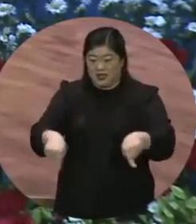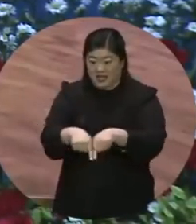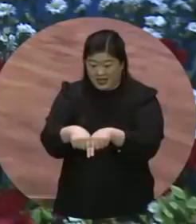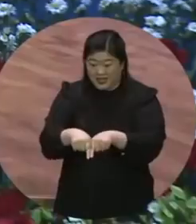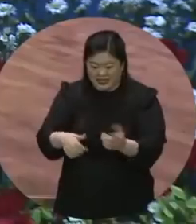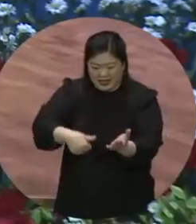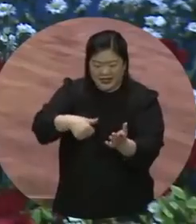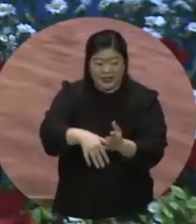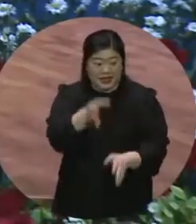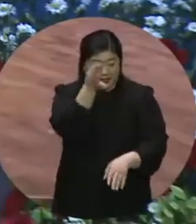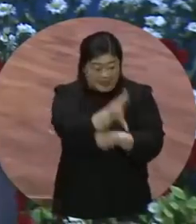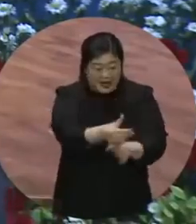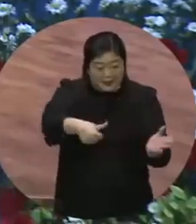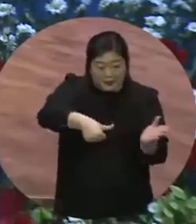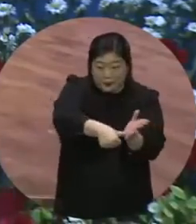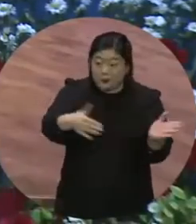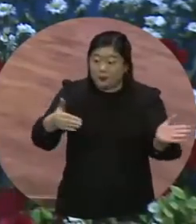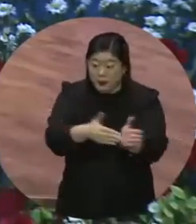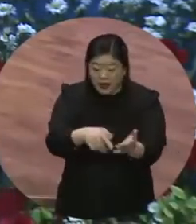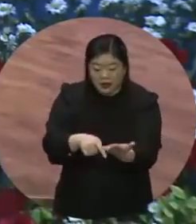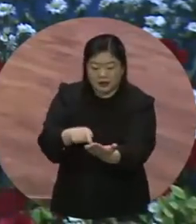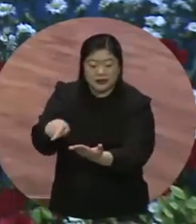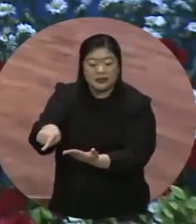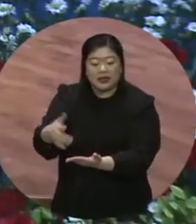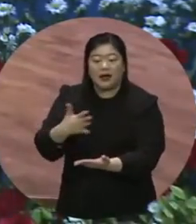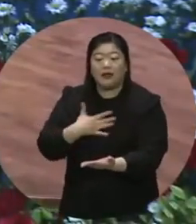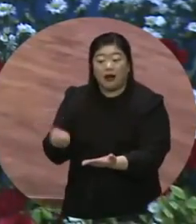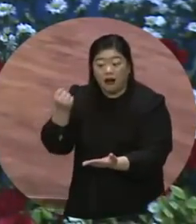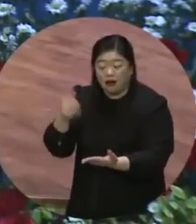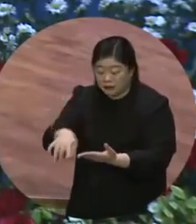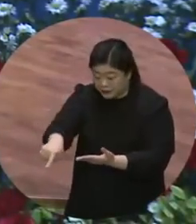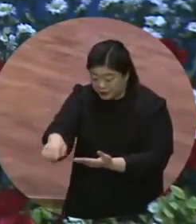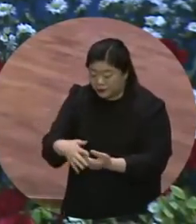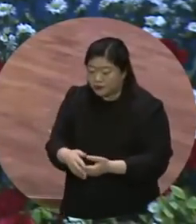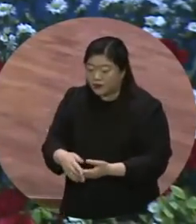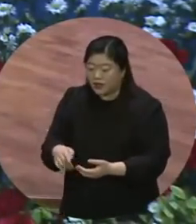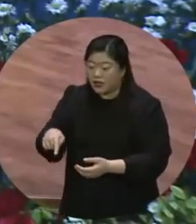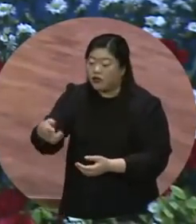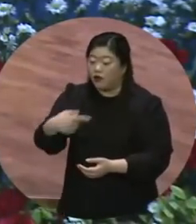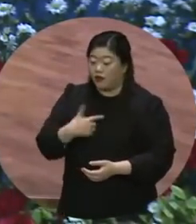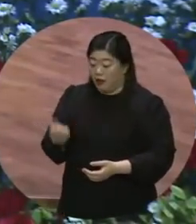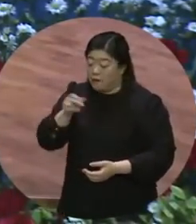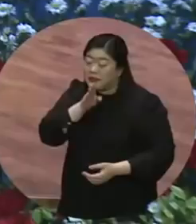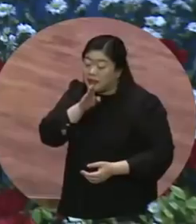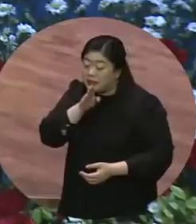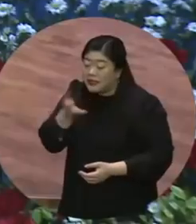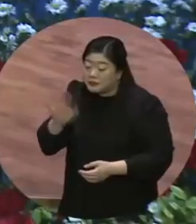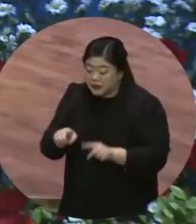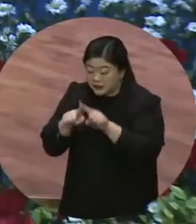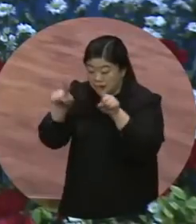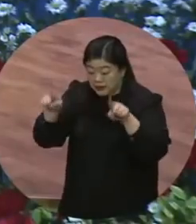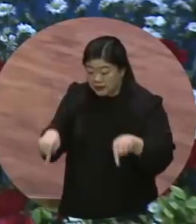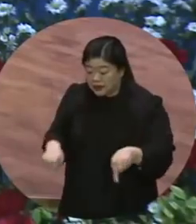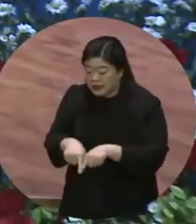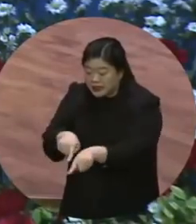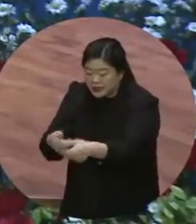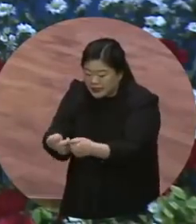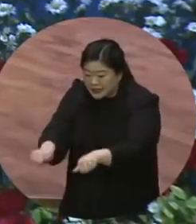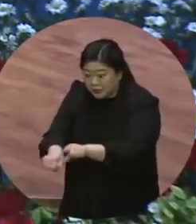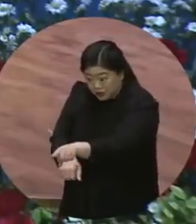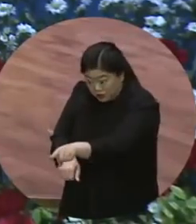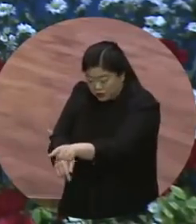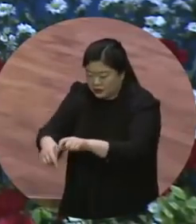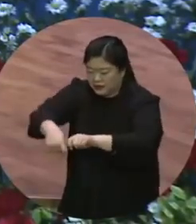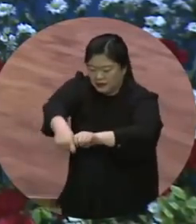정서를 찢어버리면서 자유를 선언하는 행위. 너 이제 노예 아니야. 내가 너 노예 값 다 치루었어.